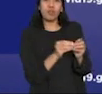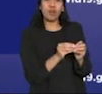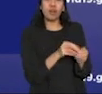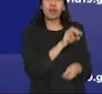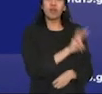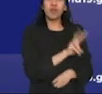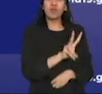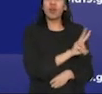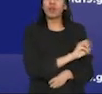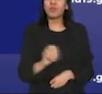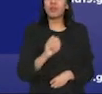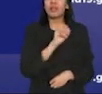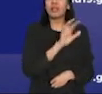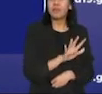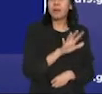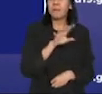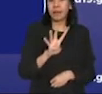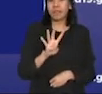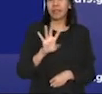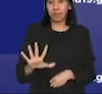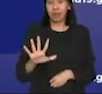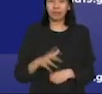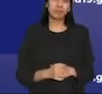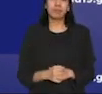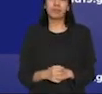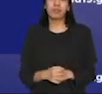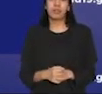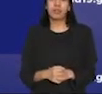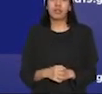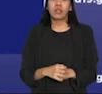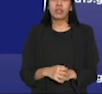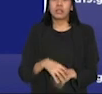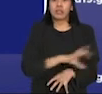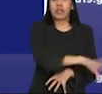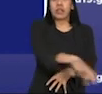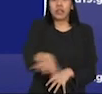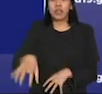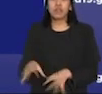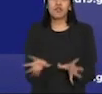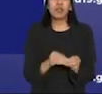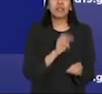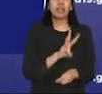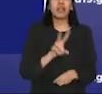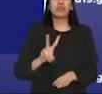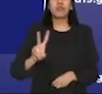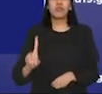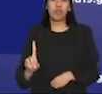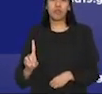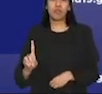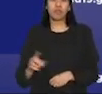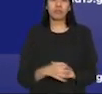2545 orang 321 kabupaten-kota terdampak di 34 provinsi